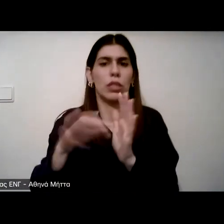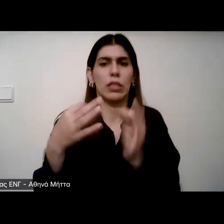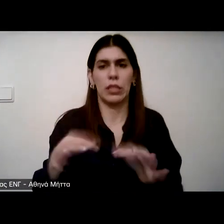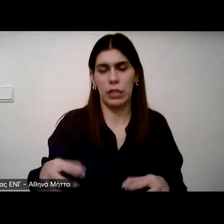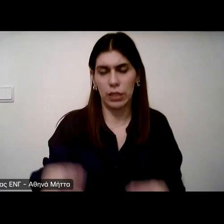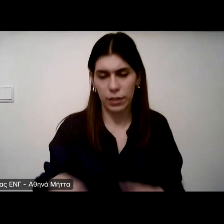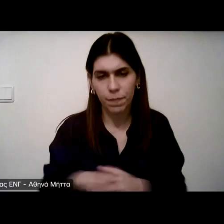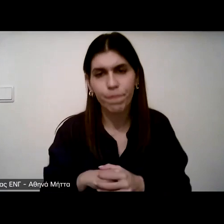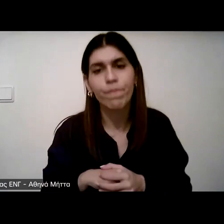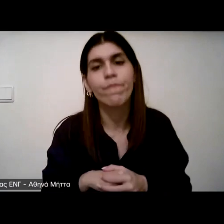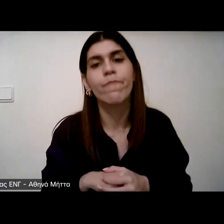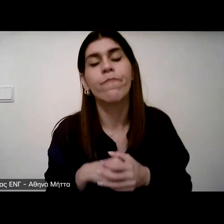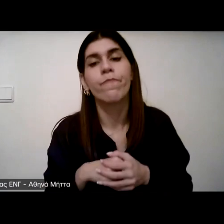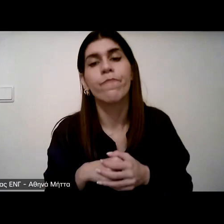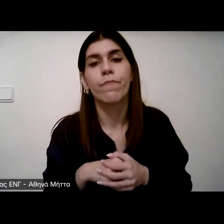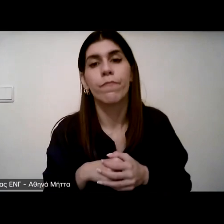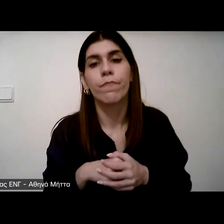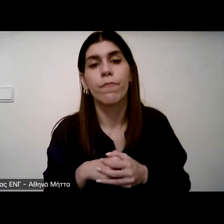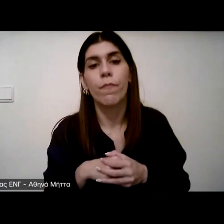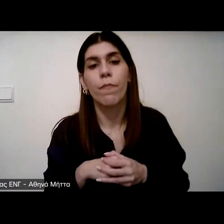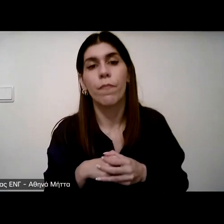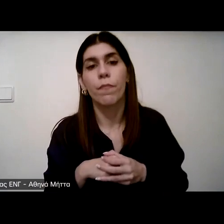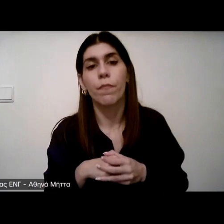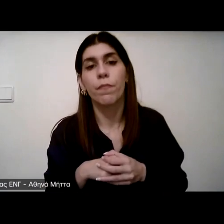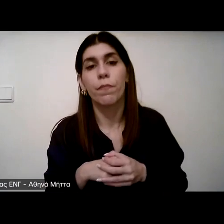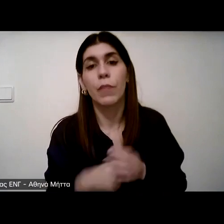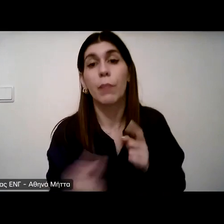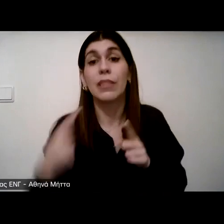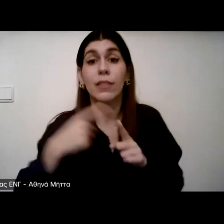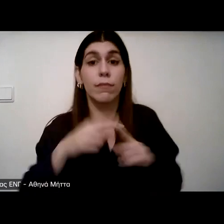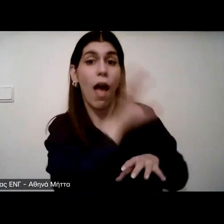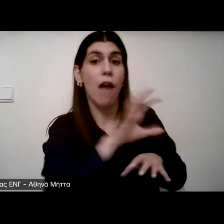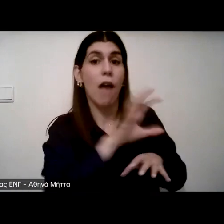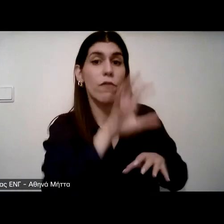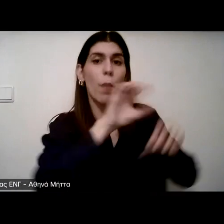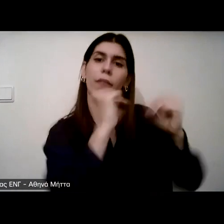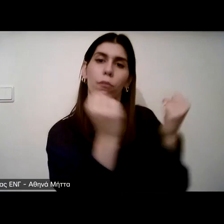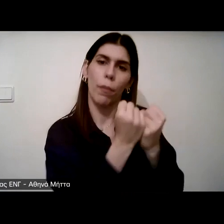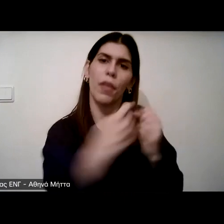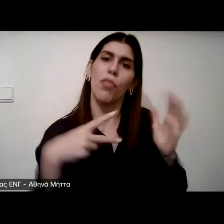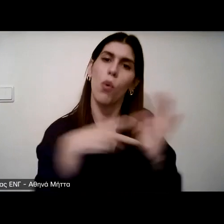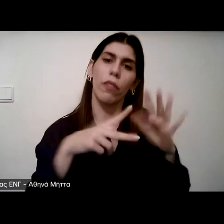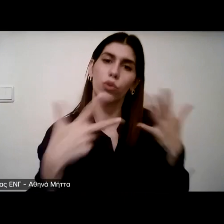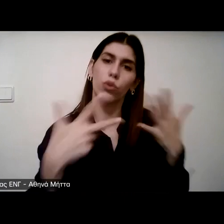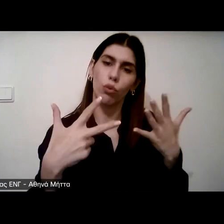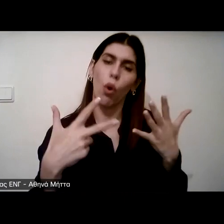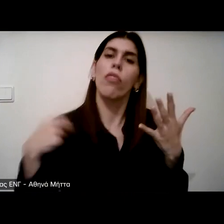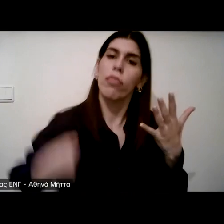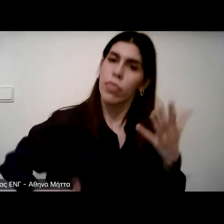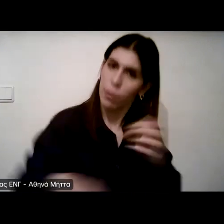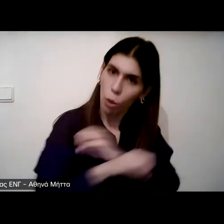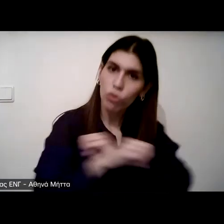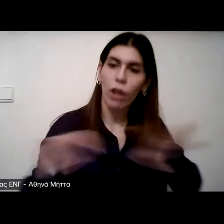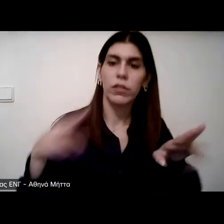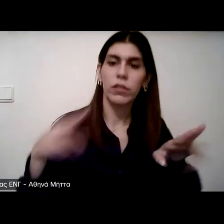παρόμοιων κατευθυντήριων γραμμών για δημοσιεύσεις από την Ευρωπαϊκή Επιτροπή το 2008, οι οποίες αναφέρονται